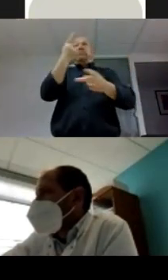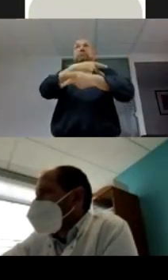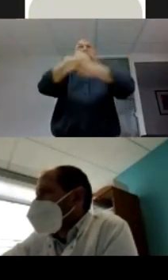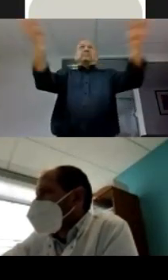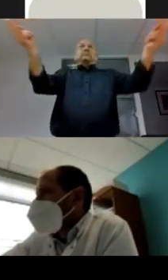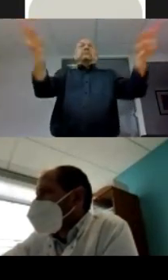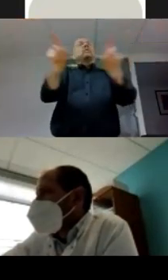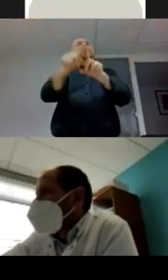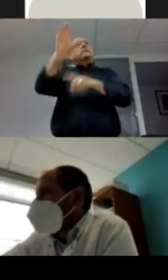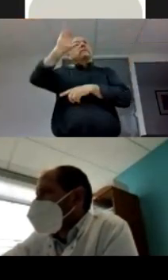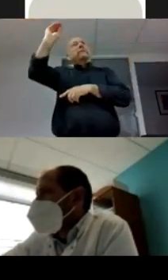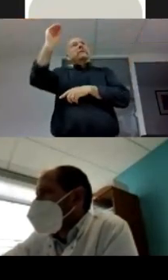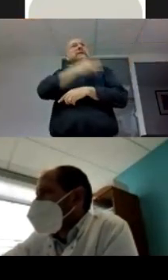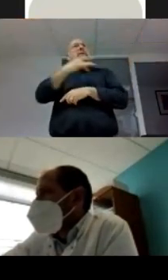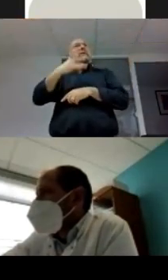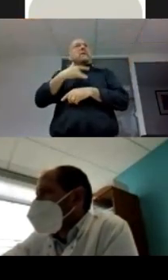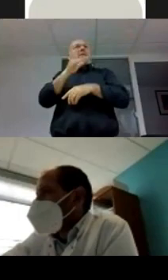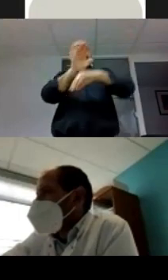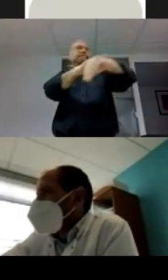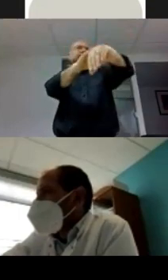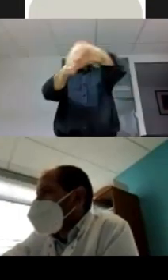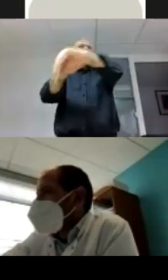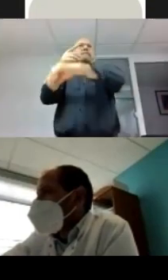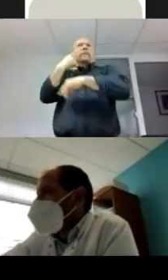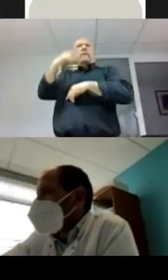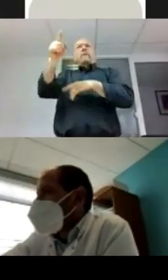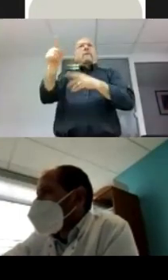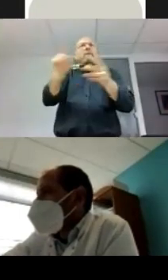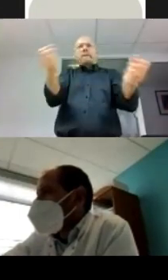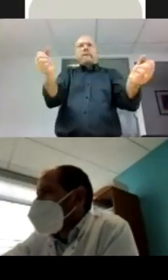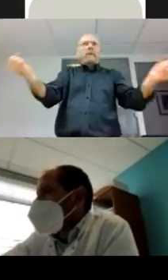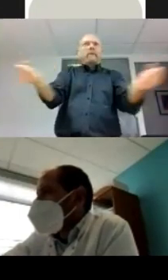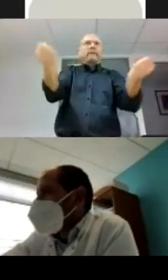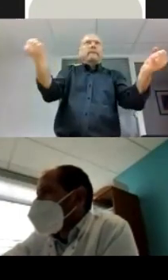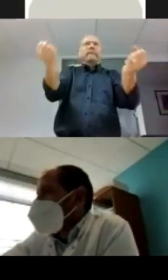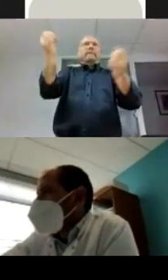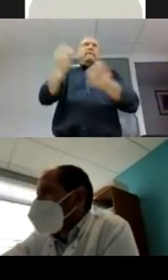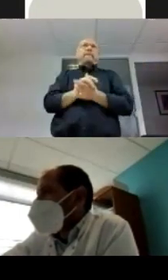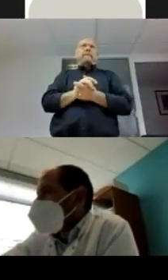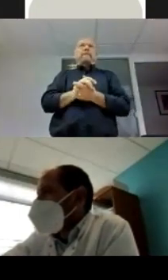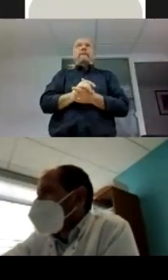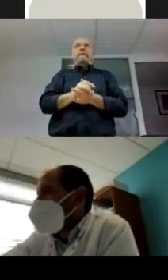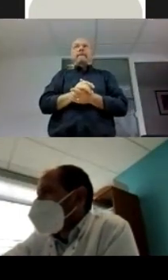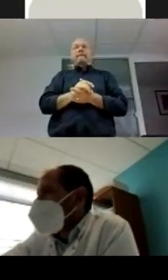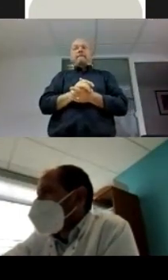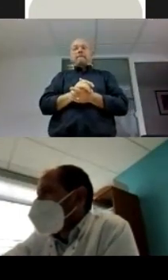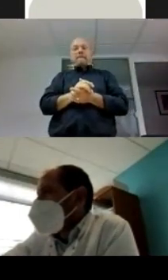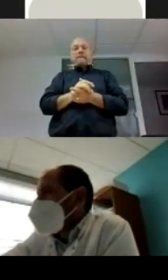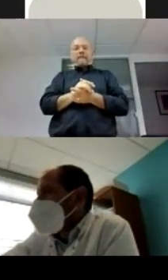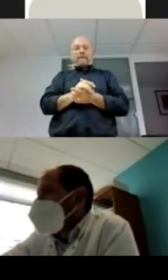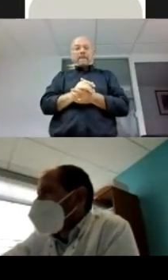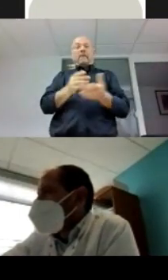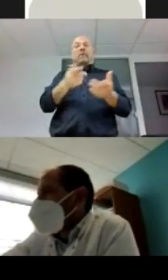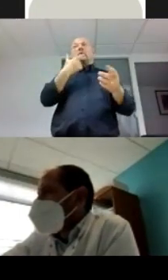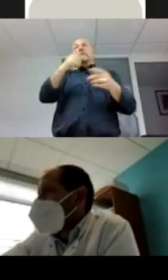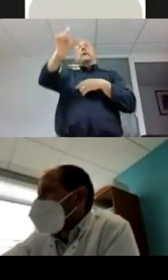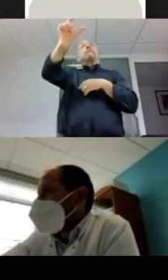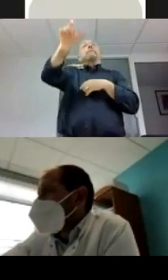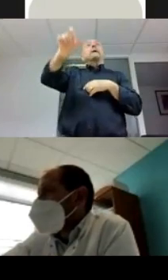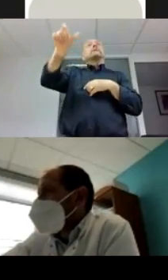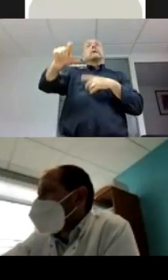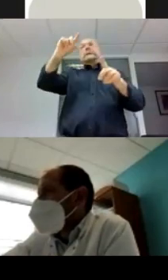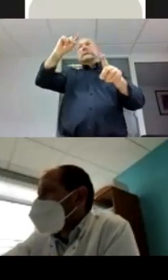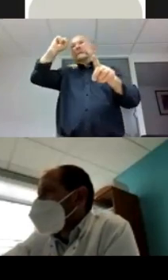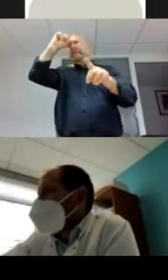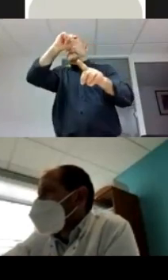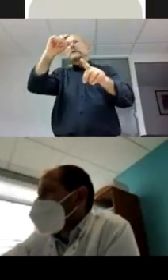de ce dépistage vers le grand public et vers les professionnels de santé, et puis pour réduire les inégalités d'accès et de